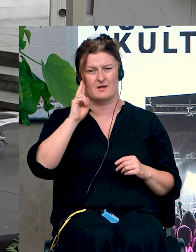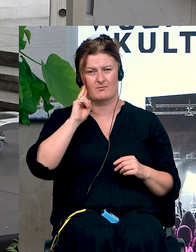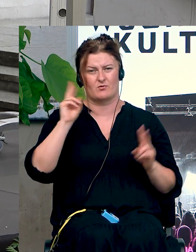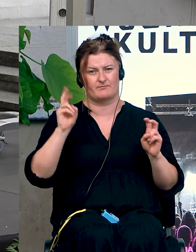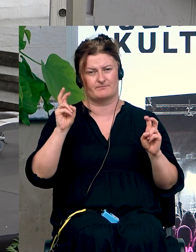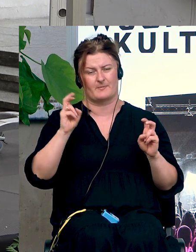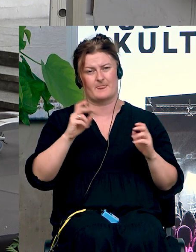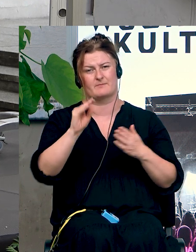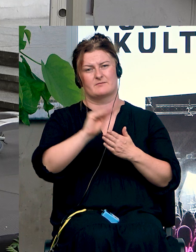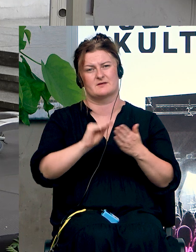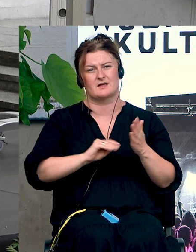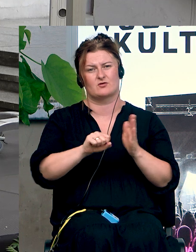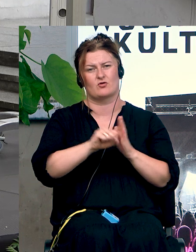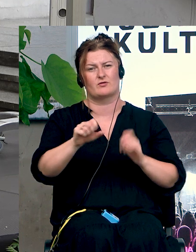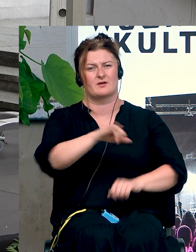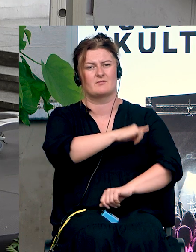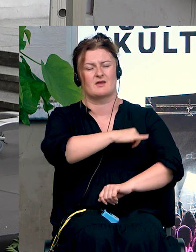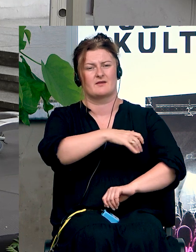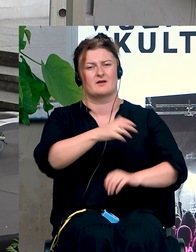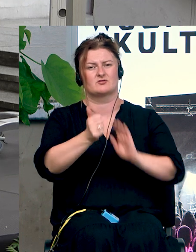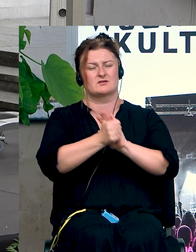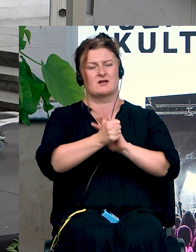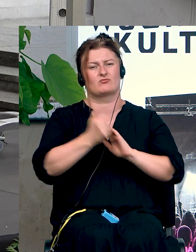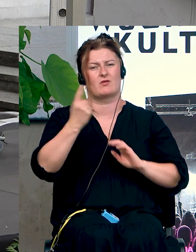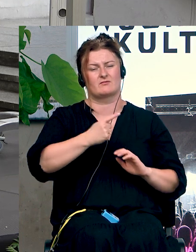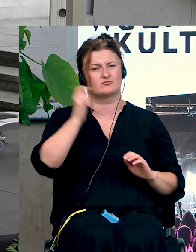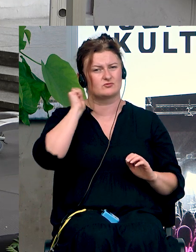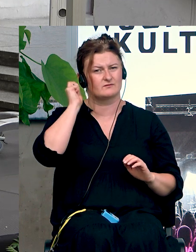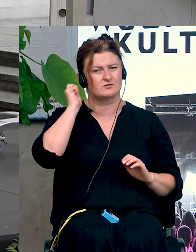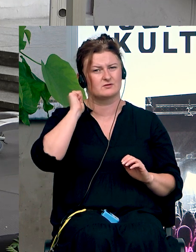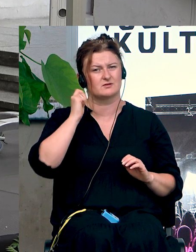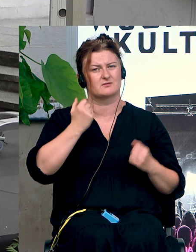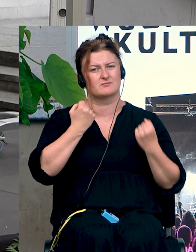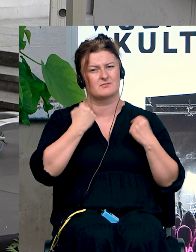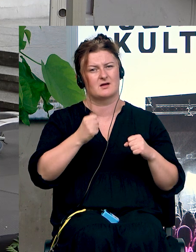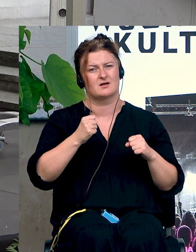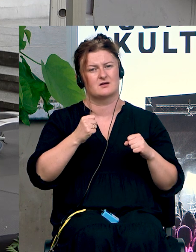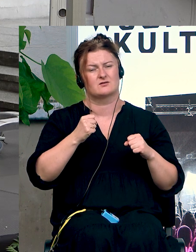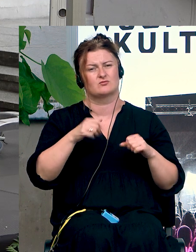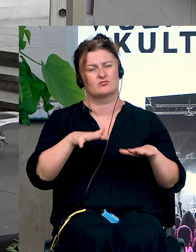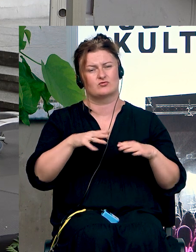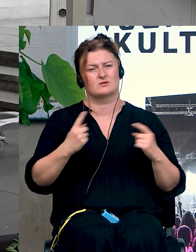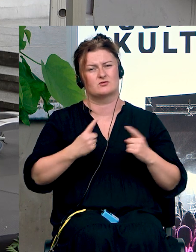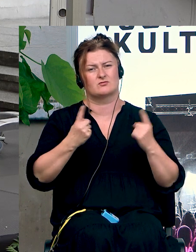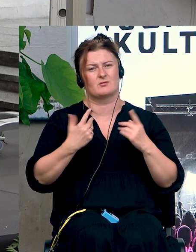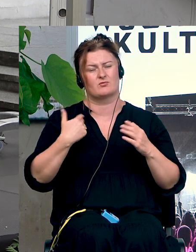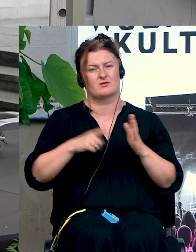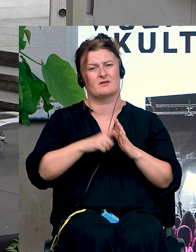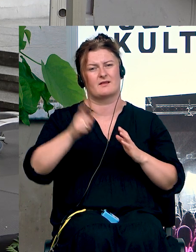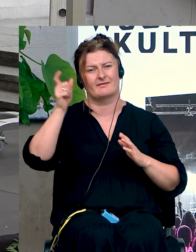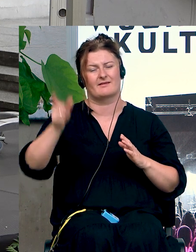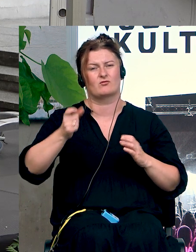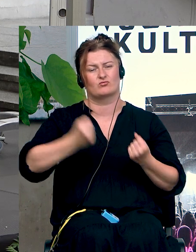дівчинки-підлітки 16-річної. І багато моментів далися йому важко, тому що він максимально далеко від